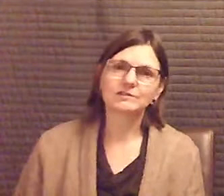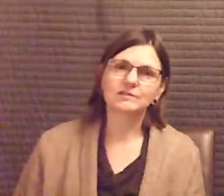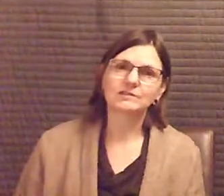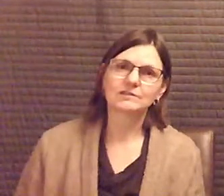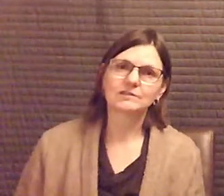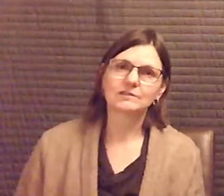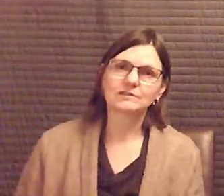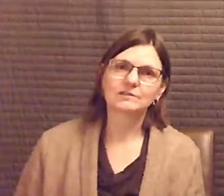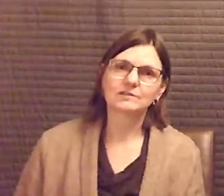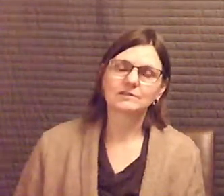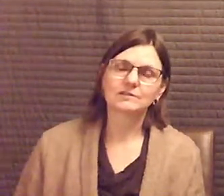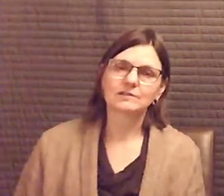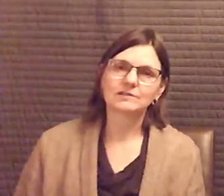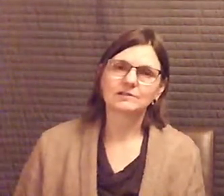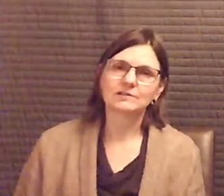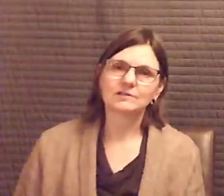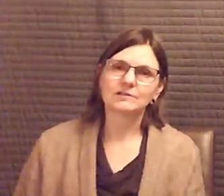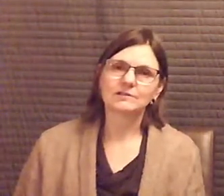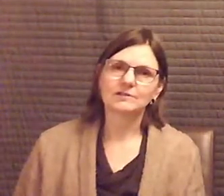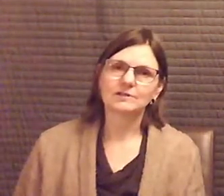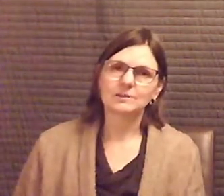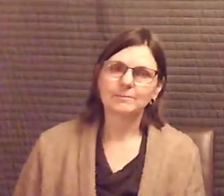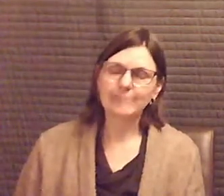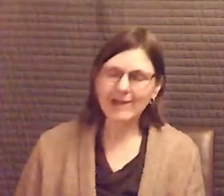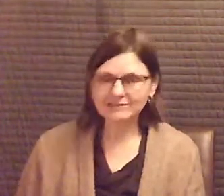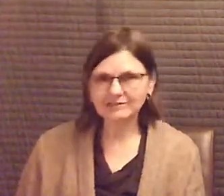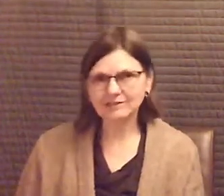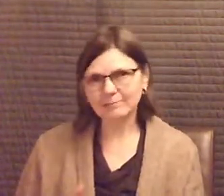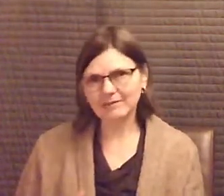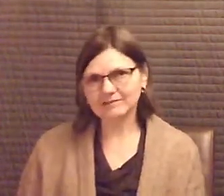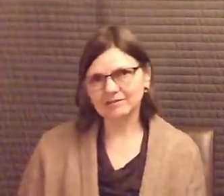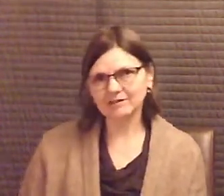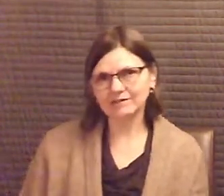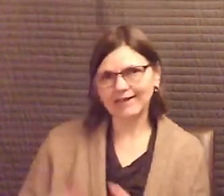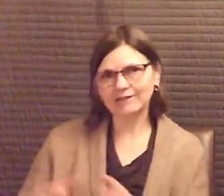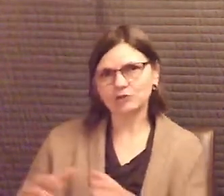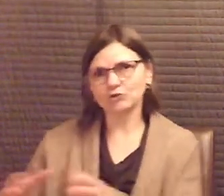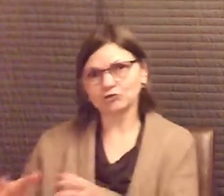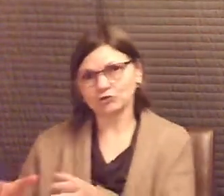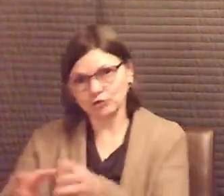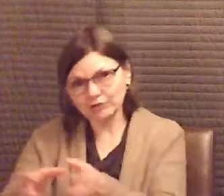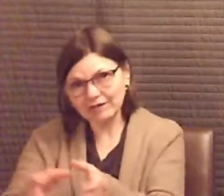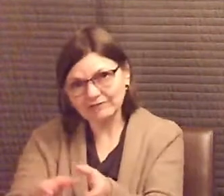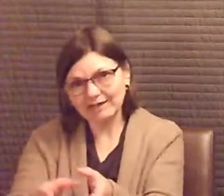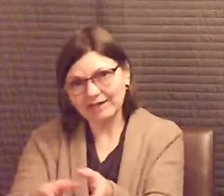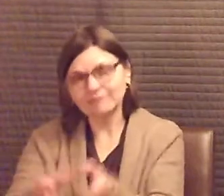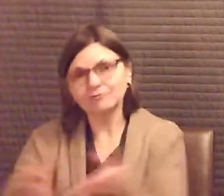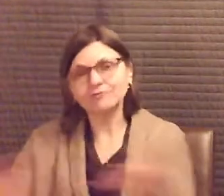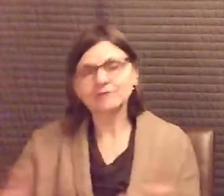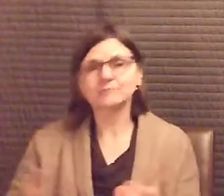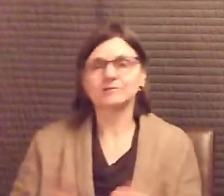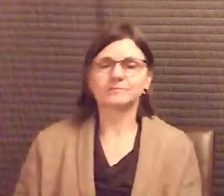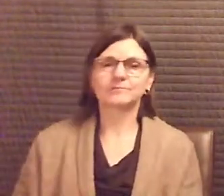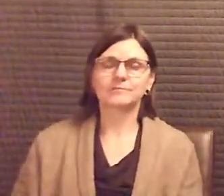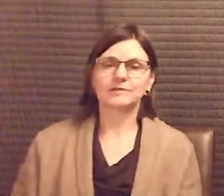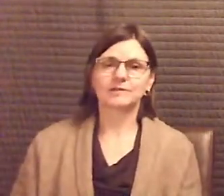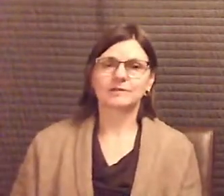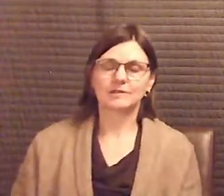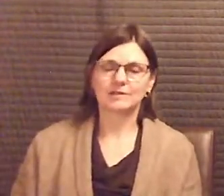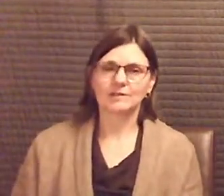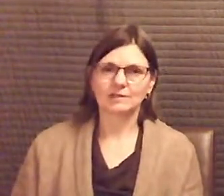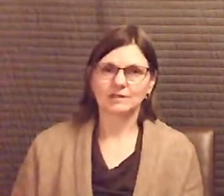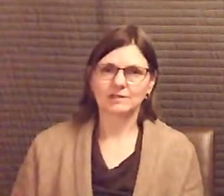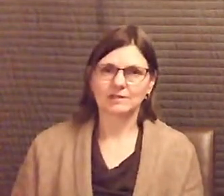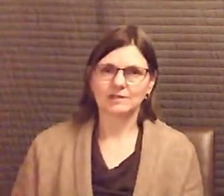men toen ik check de doorzoeken en maatje dat het mensen degenen die god gezonden heeft naar een verwerpt en anciaux